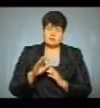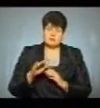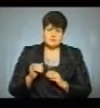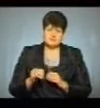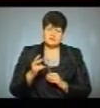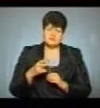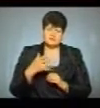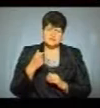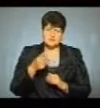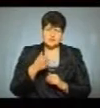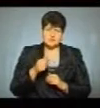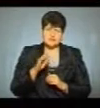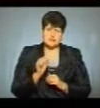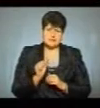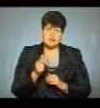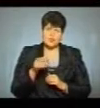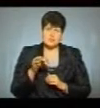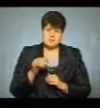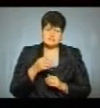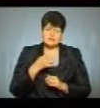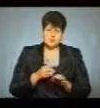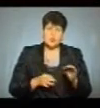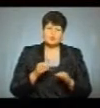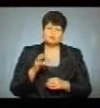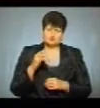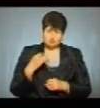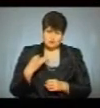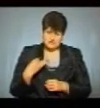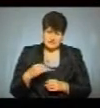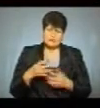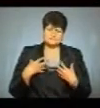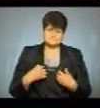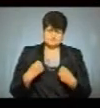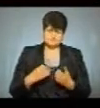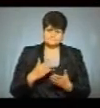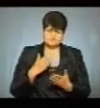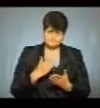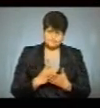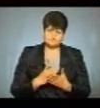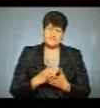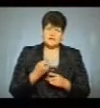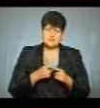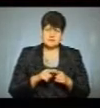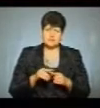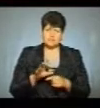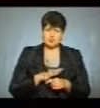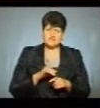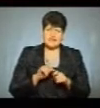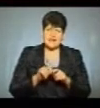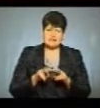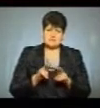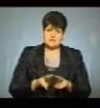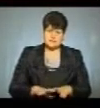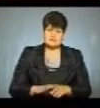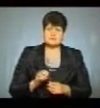25-річного тернополянина Андрія Горбатюка визнали осудним. Такі результати стаціонарної психолого-психіатричної експертизи повідомив речник Нацполіції